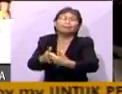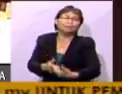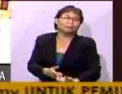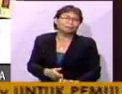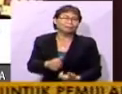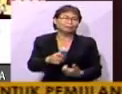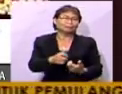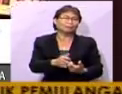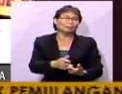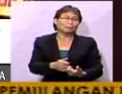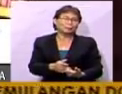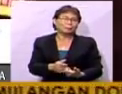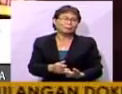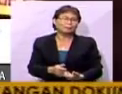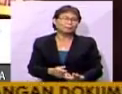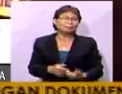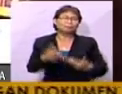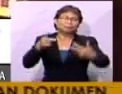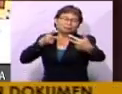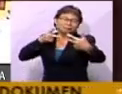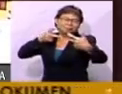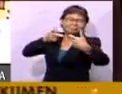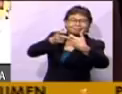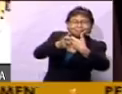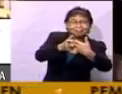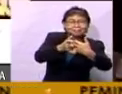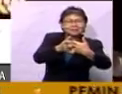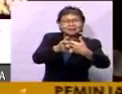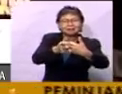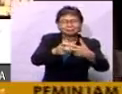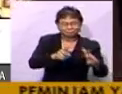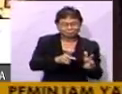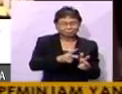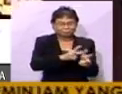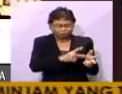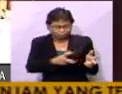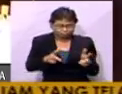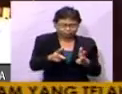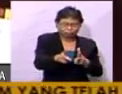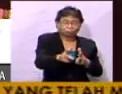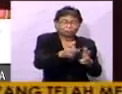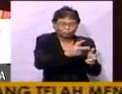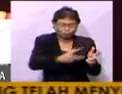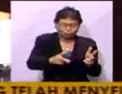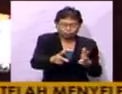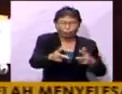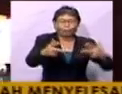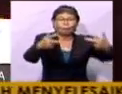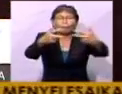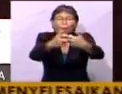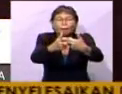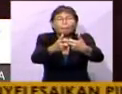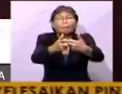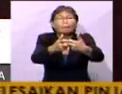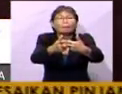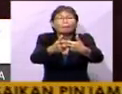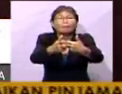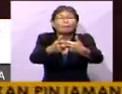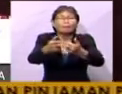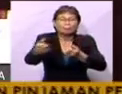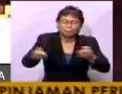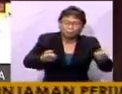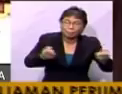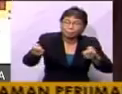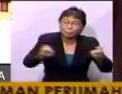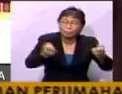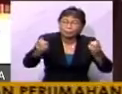Alza. Jadi pertembungan antara depan-depan ini telah menyebabkan pemandu Proton